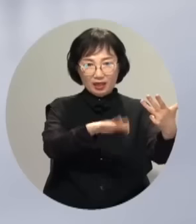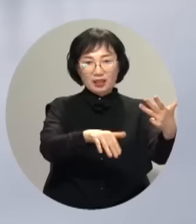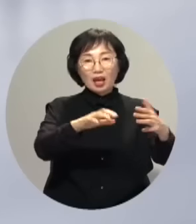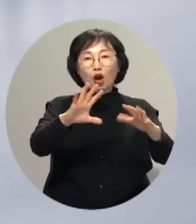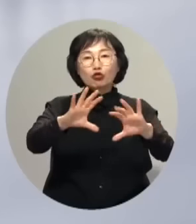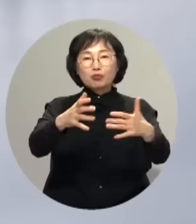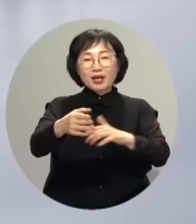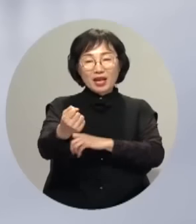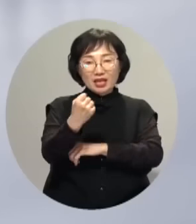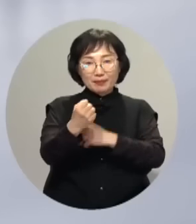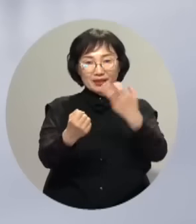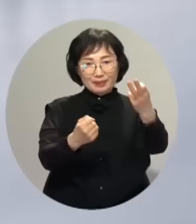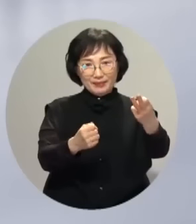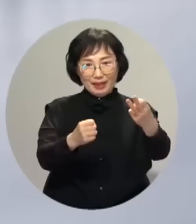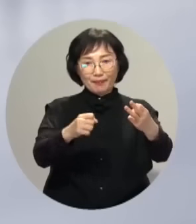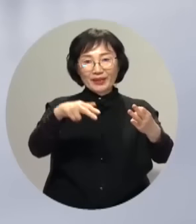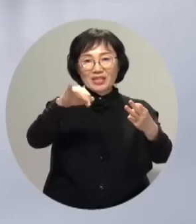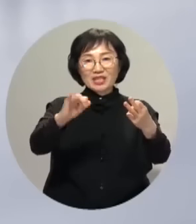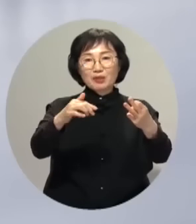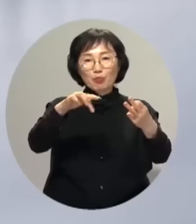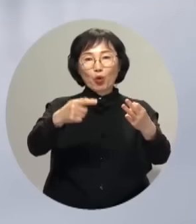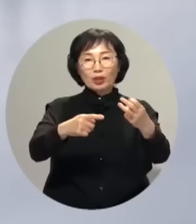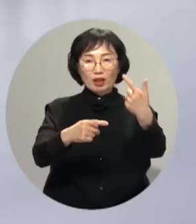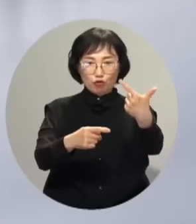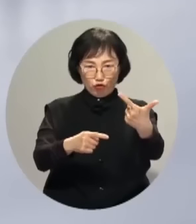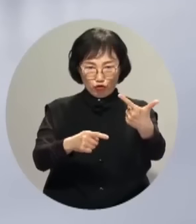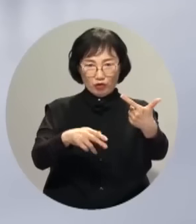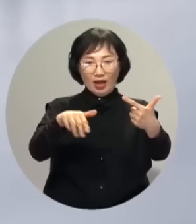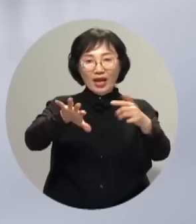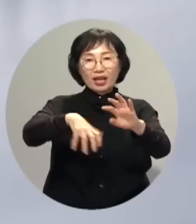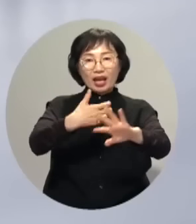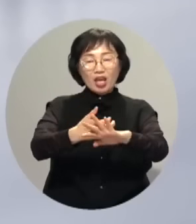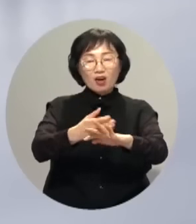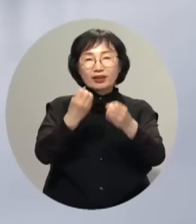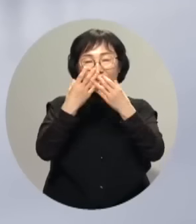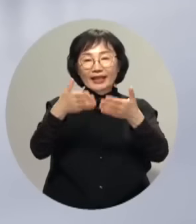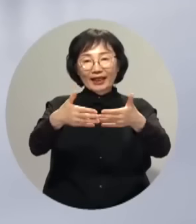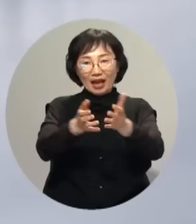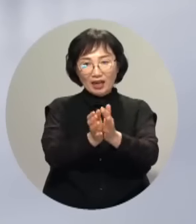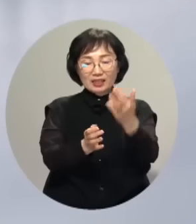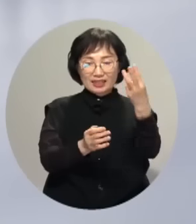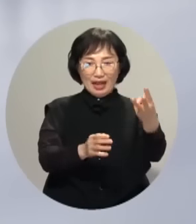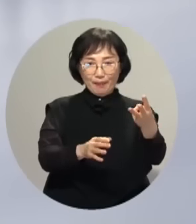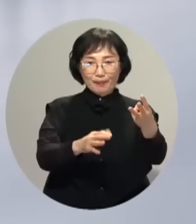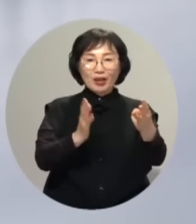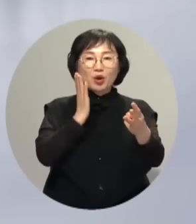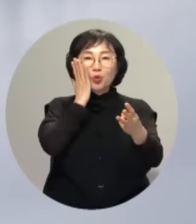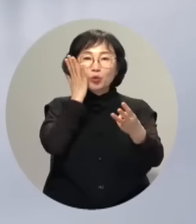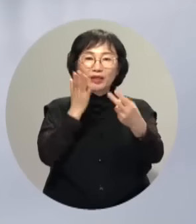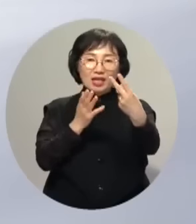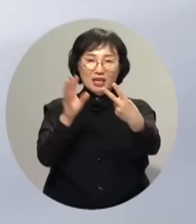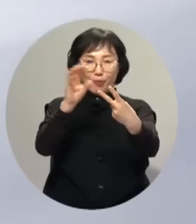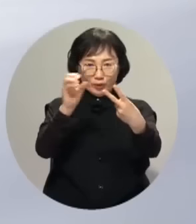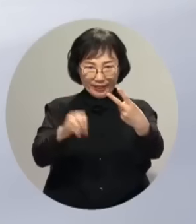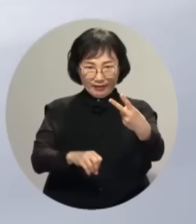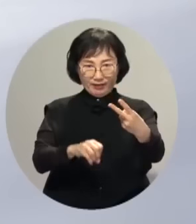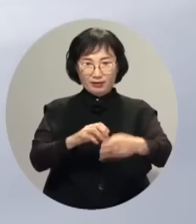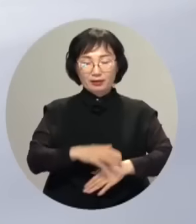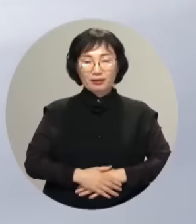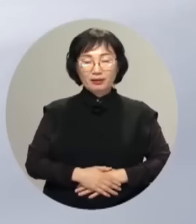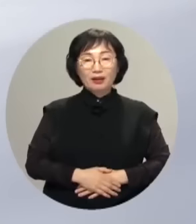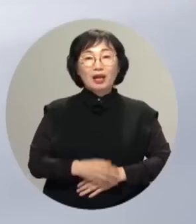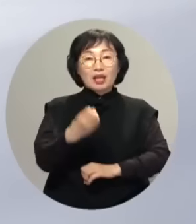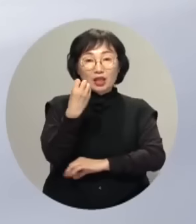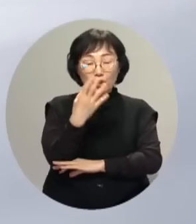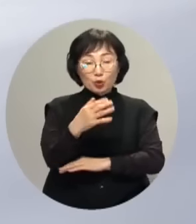133% 진보당 6% 개혁신당 3% 녹색 정의당 2% 기존